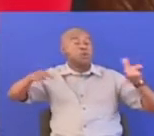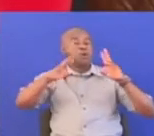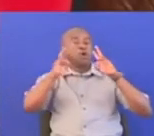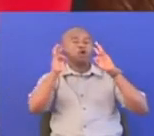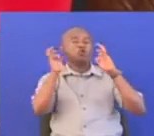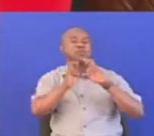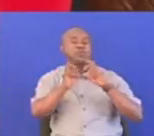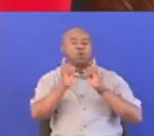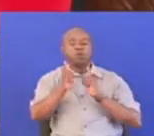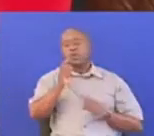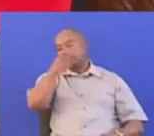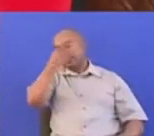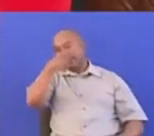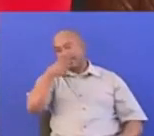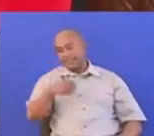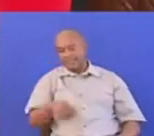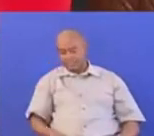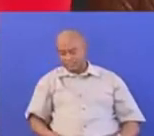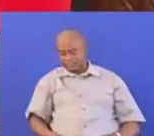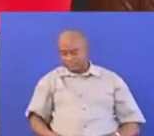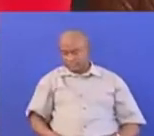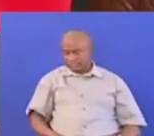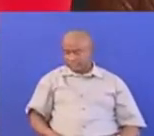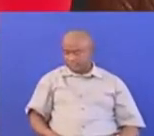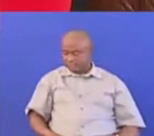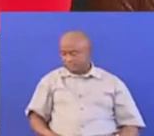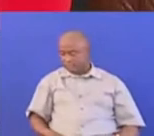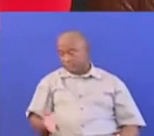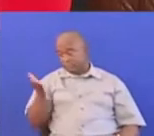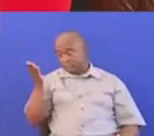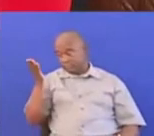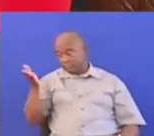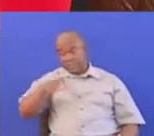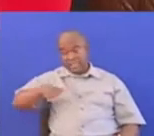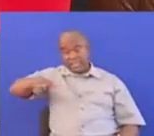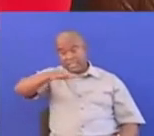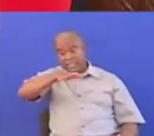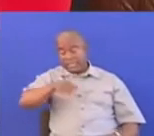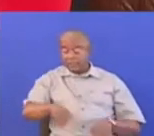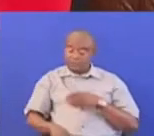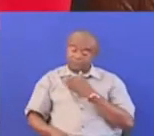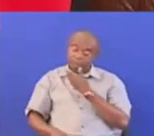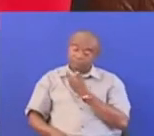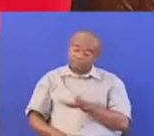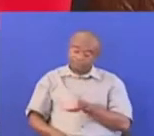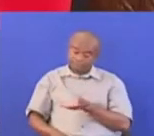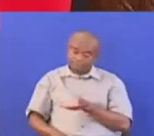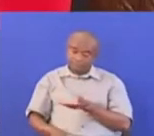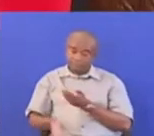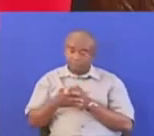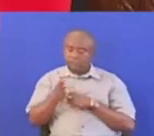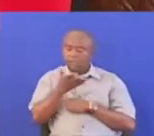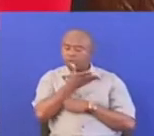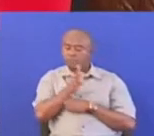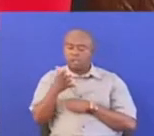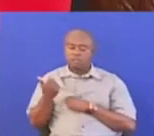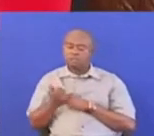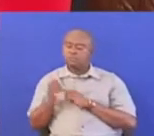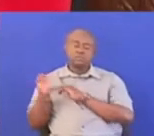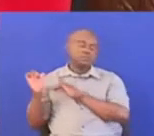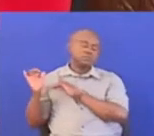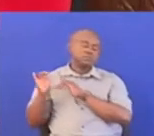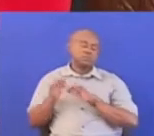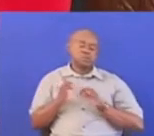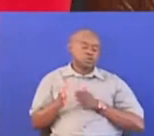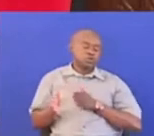umeme. Mheshimiwa Spika, eneo hili ni eneo ambalo maji yanayokwenda kwenye